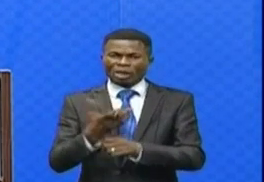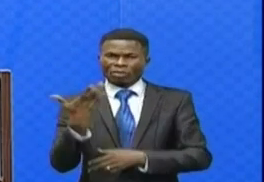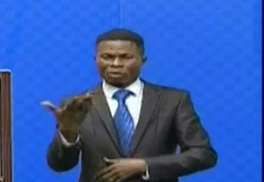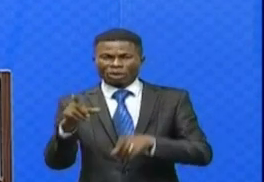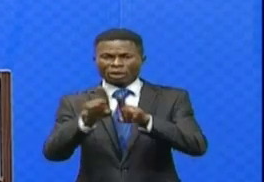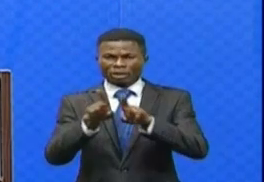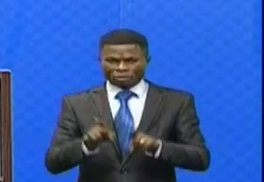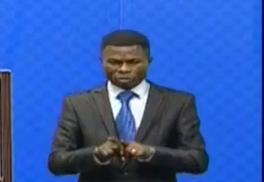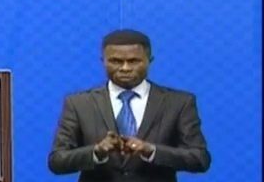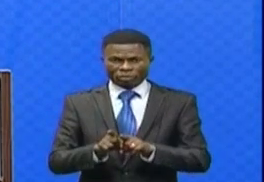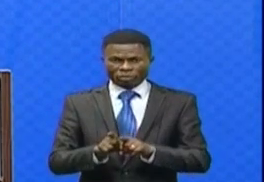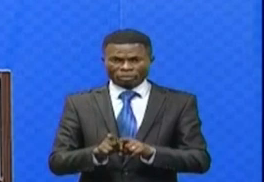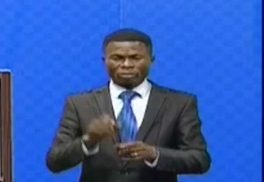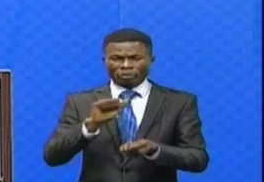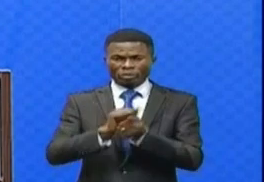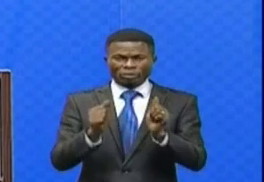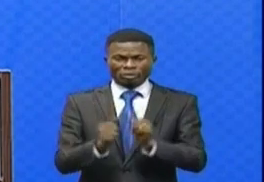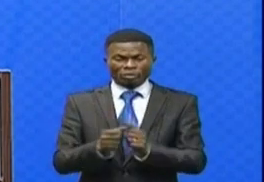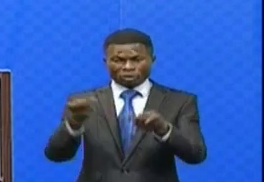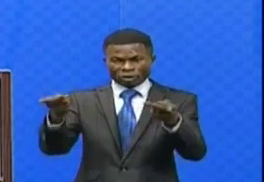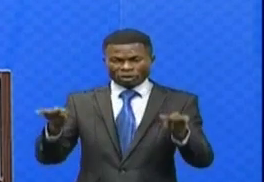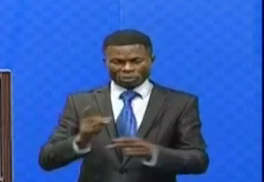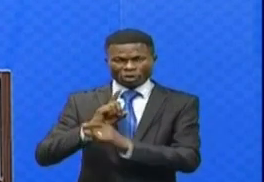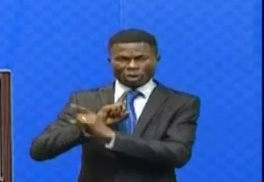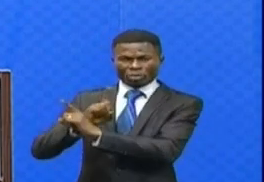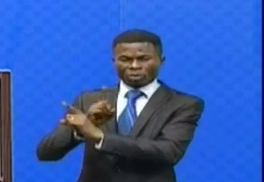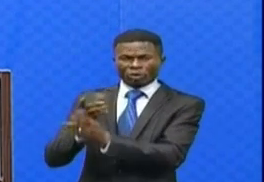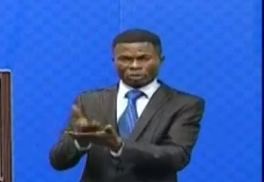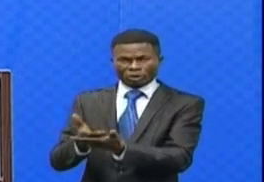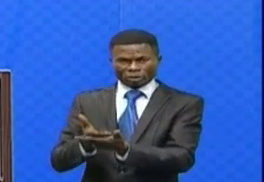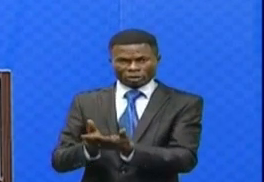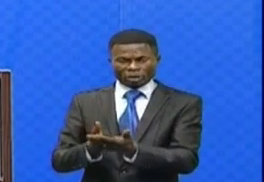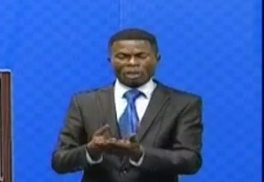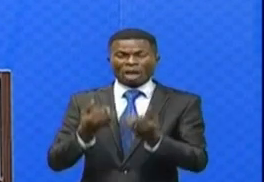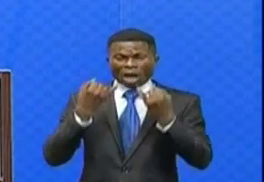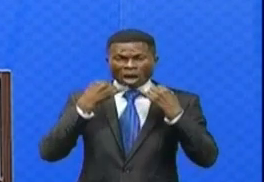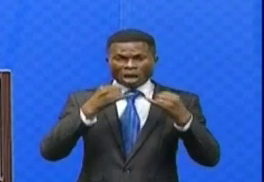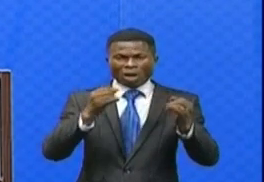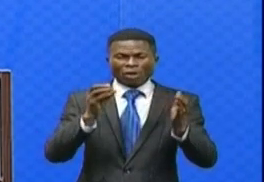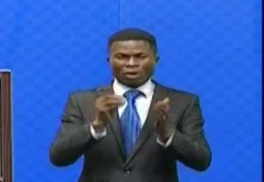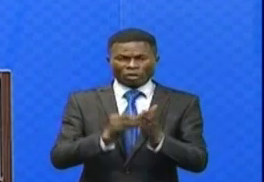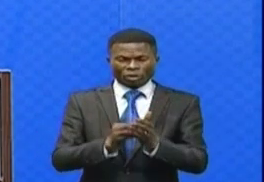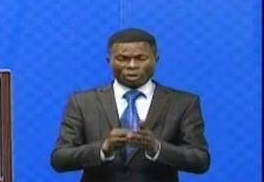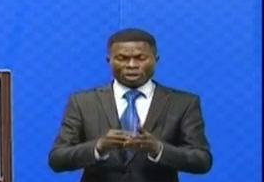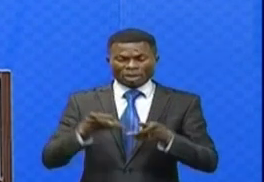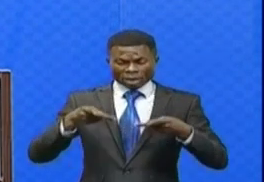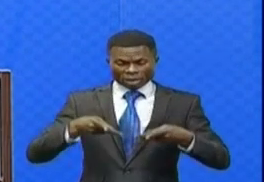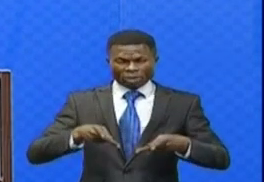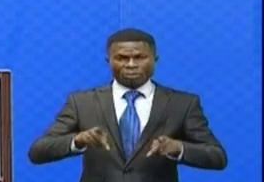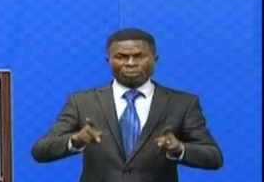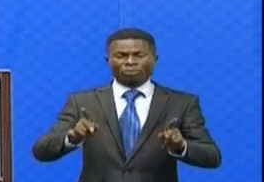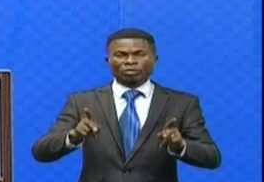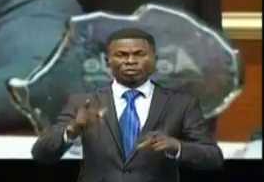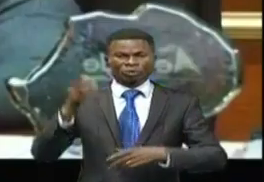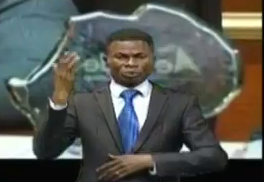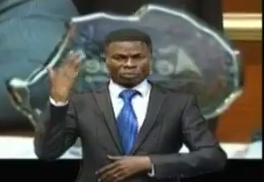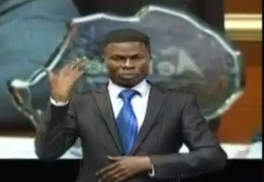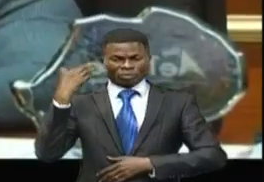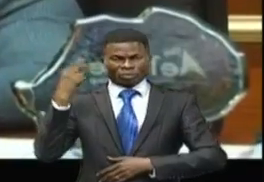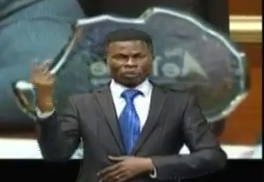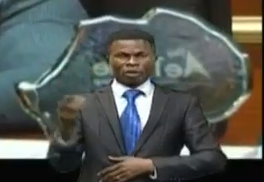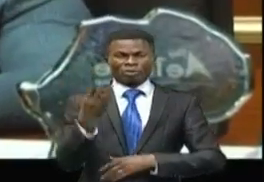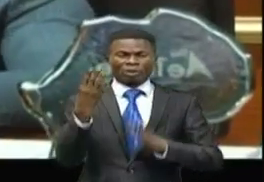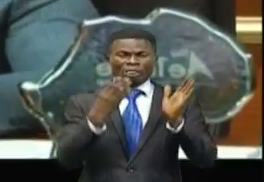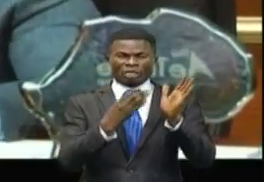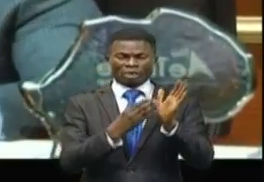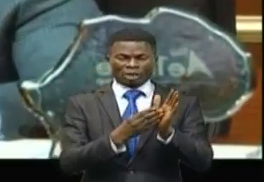ayant trait aux aires protégées tout en rappelant ses instructions lors d'une à vingt neuvième réunion du